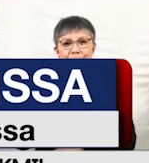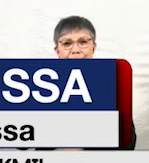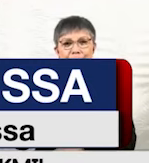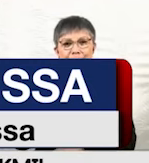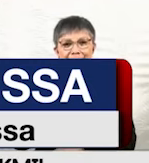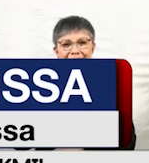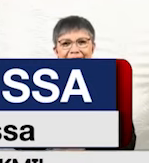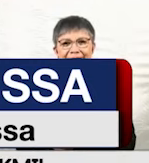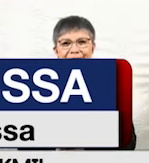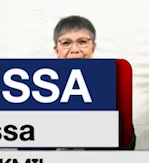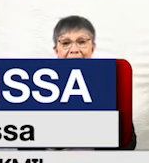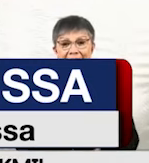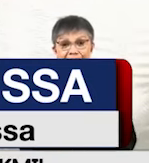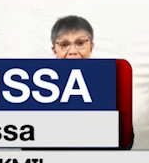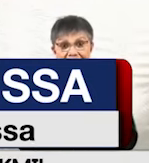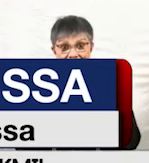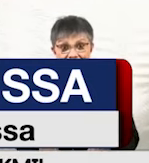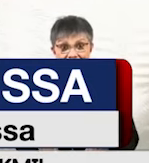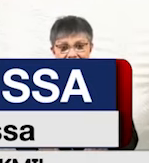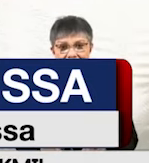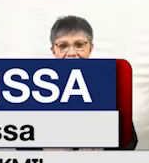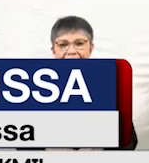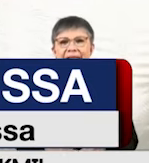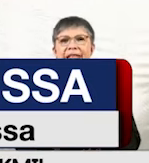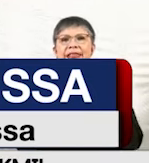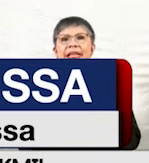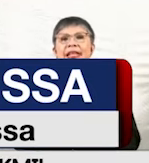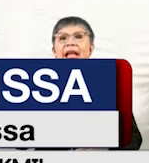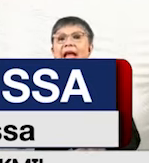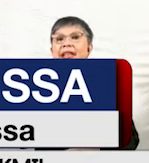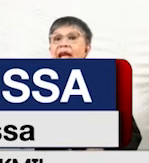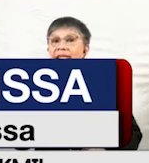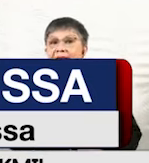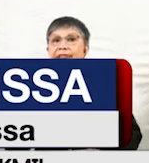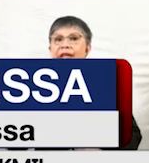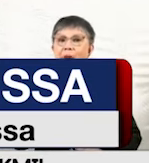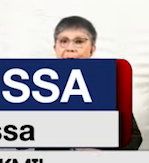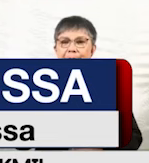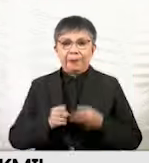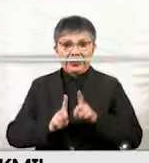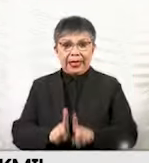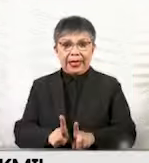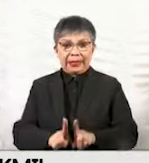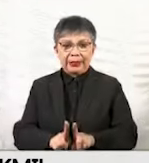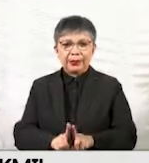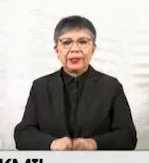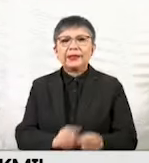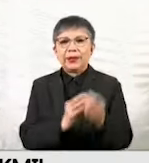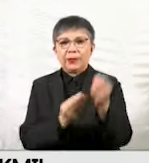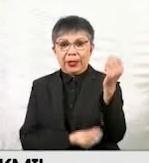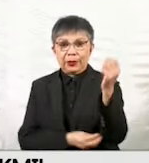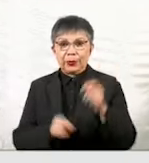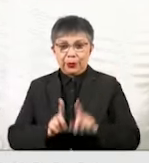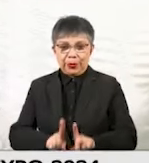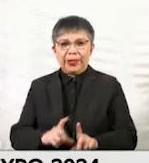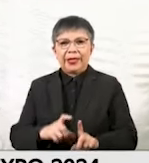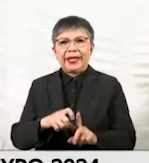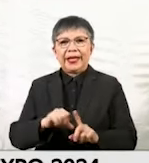dan di segmen ini kami akan melanjutkan sesi tanya jawab antar pasangan calon gubernur dan calon wakil gubernur DKI